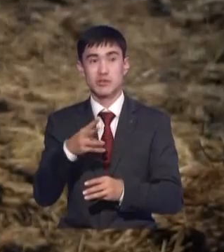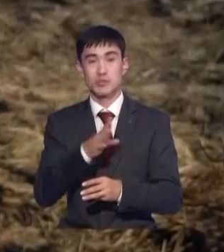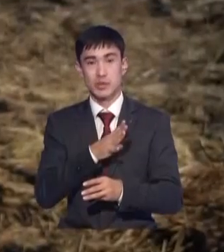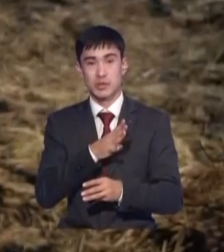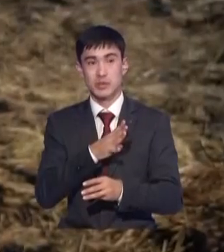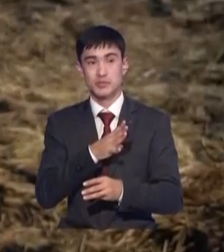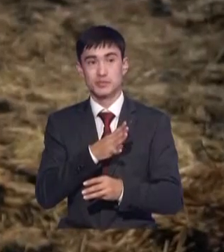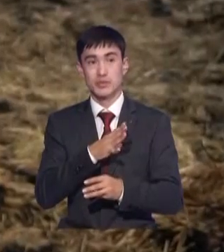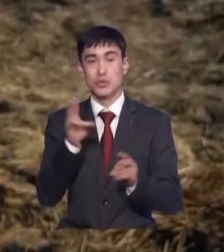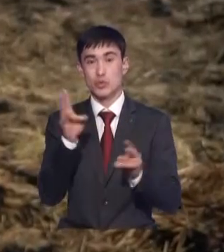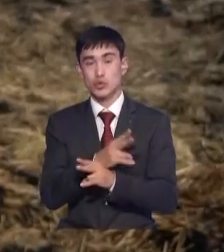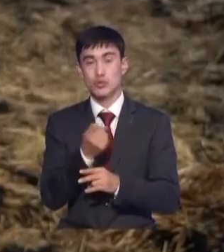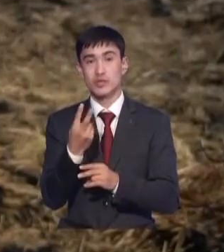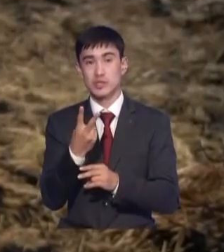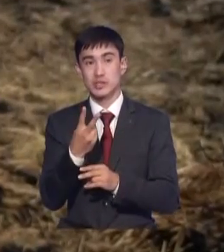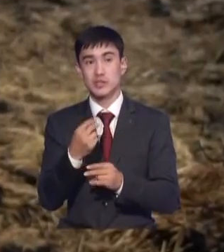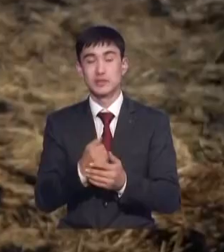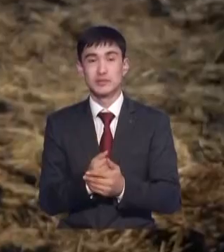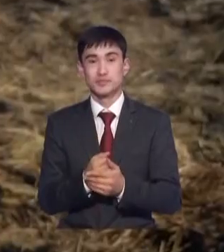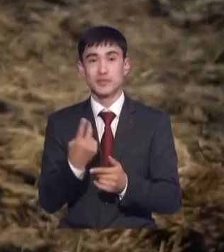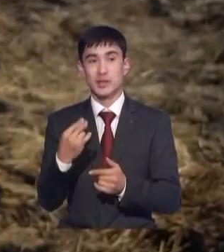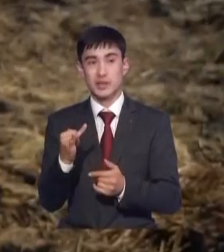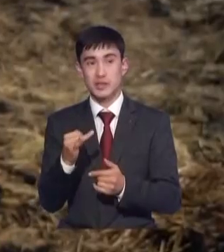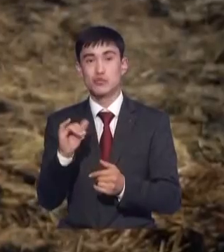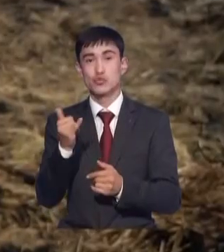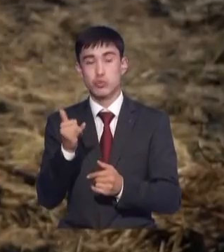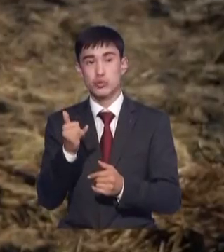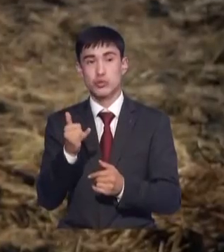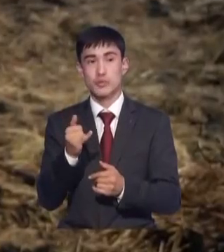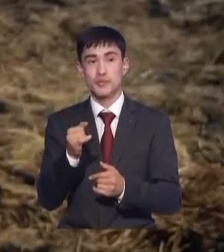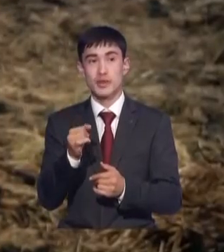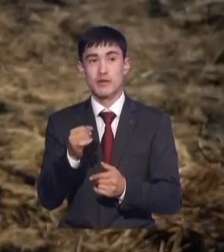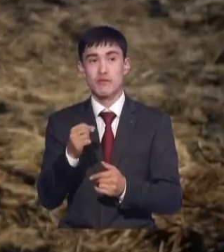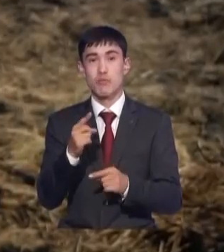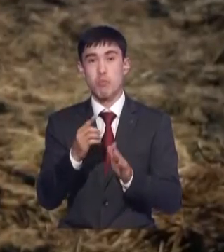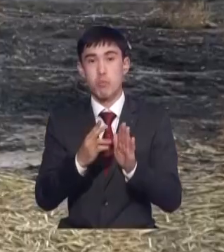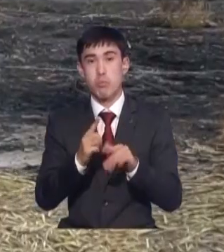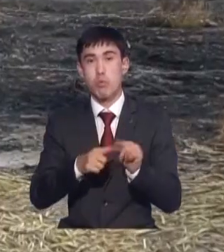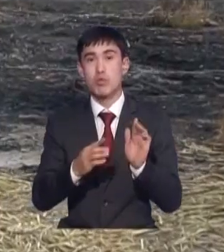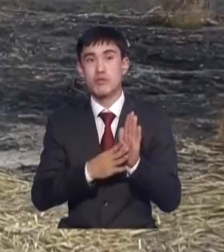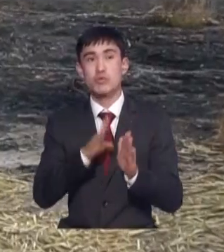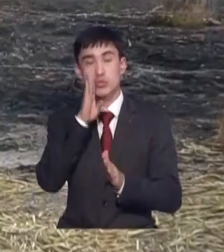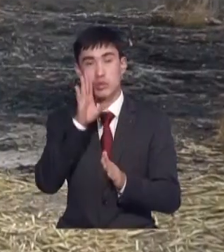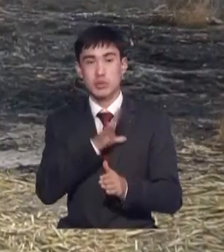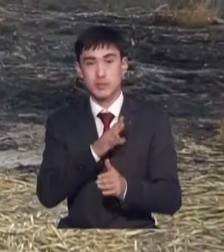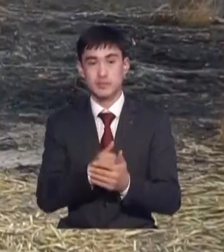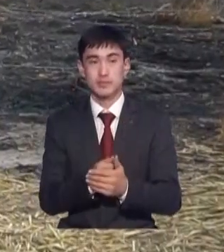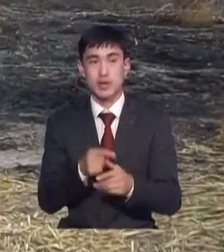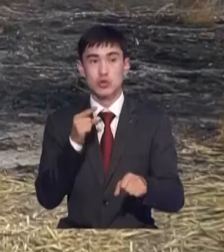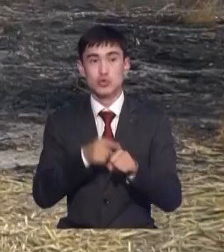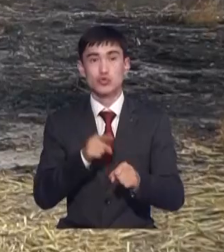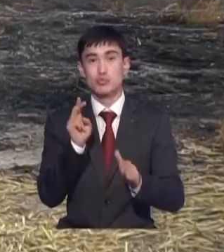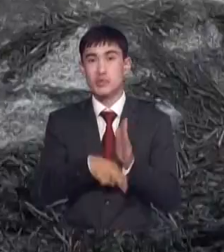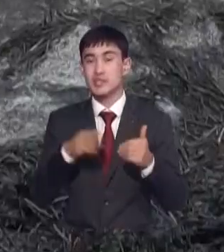получается, 12:30. И ночью. И, получается, в субботу 8:30 утра. Почувствовавшие свою